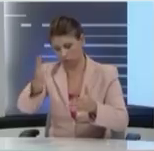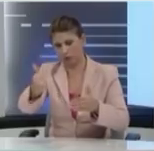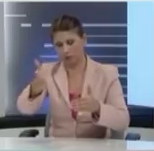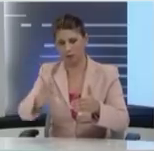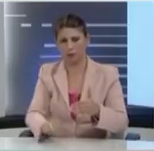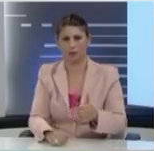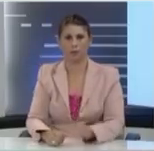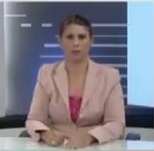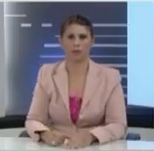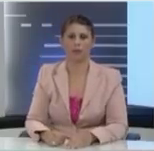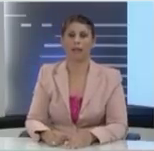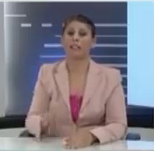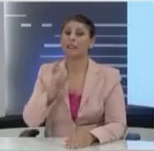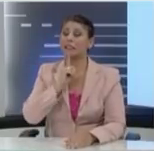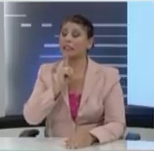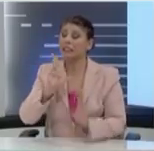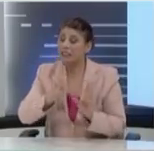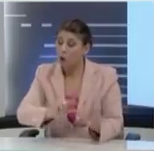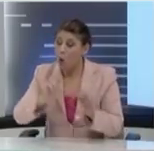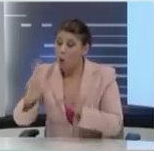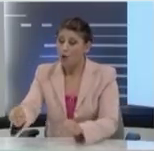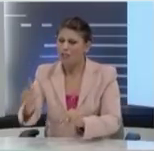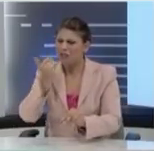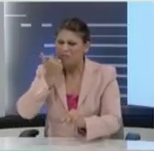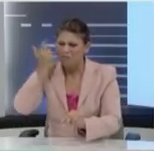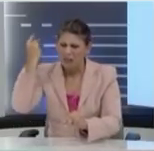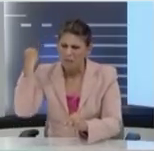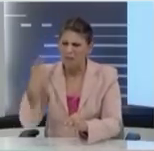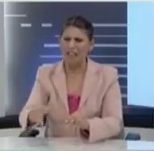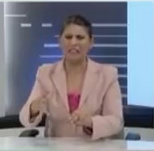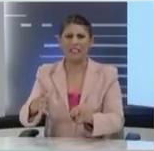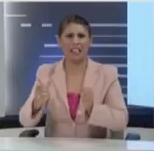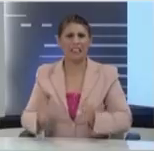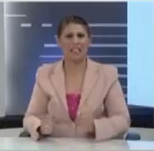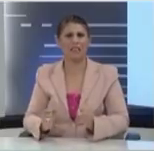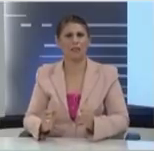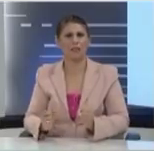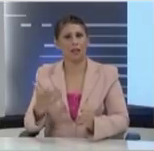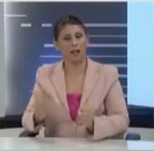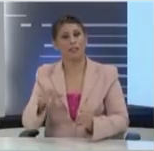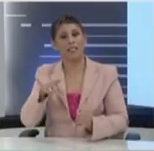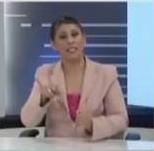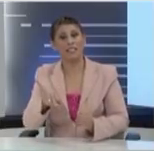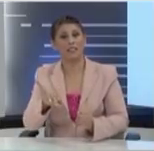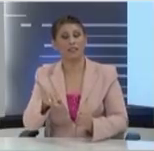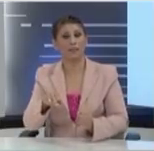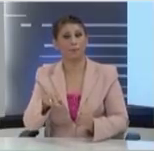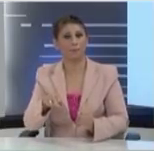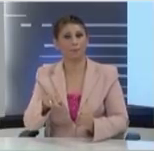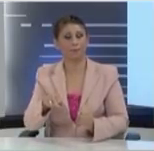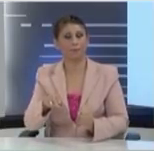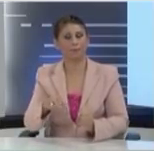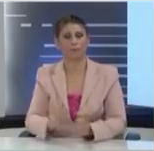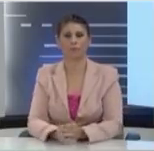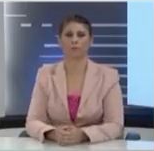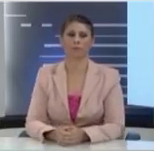δεν έχουν όρια, την ίδια ντροπιαστική στάση έχετε πάρει και σε σχέση με τα